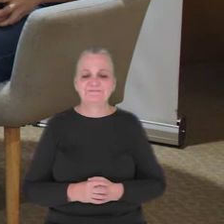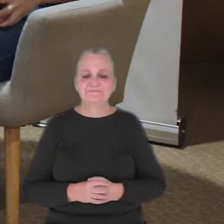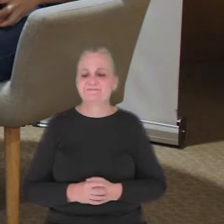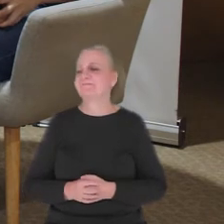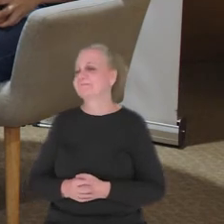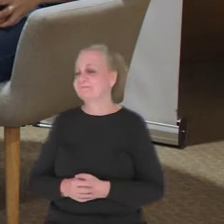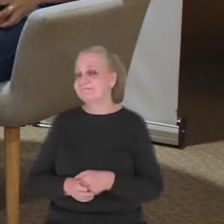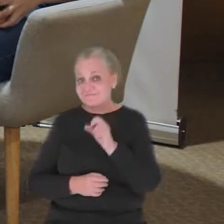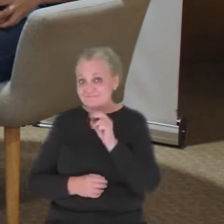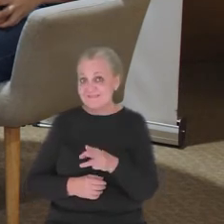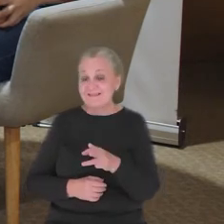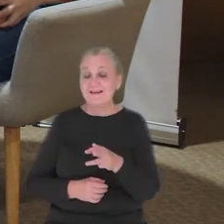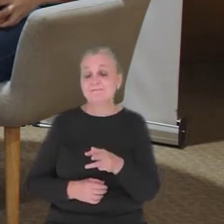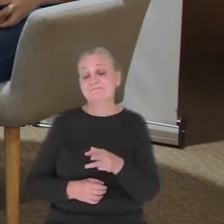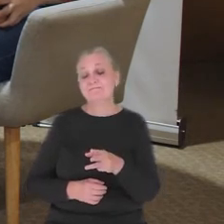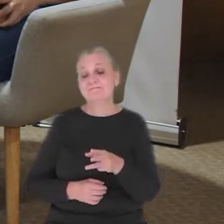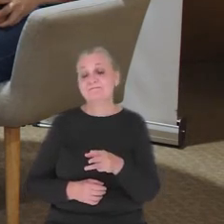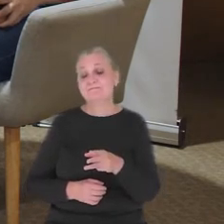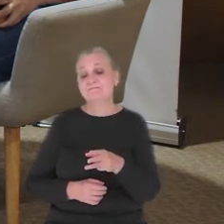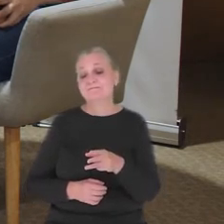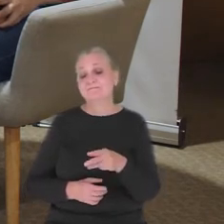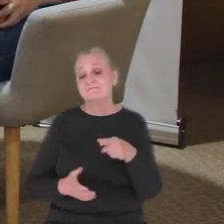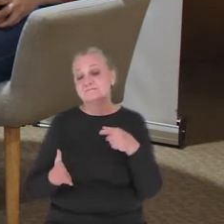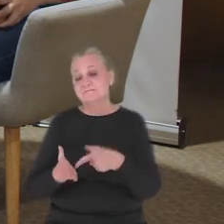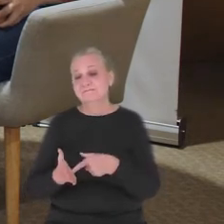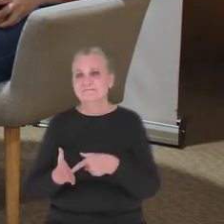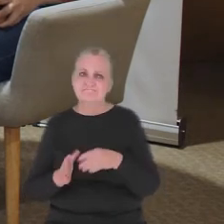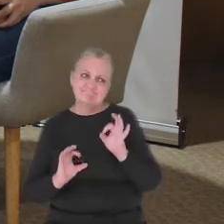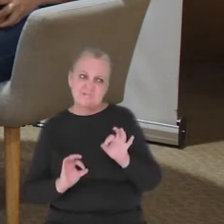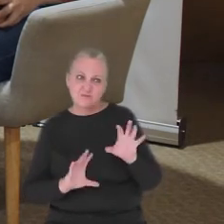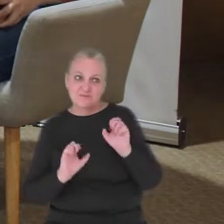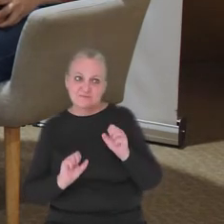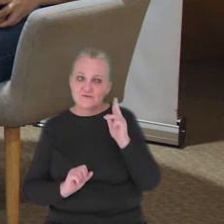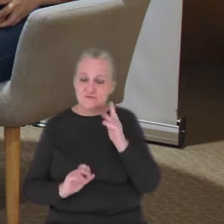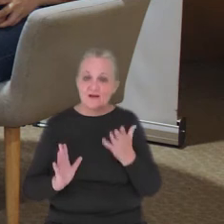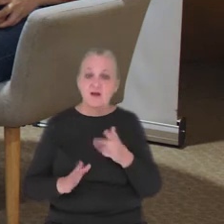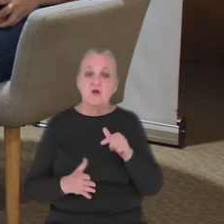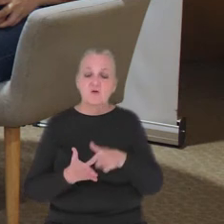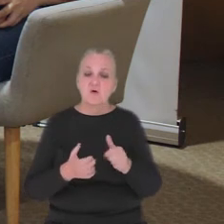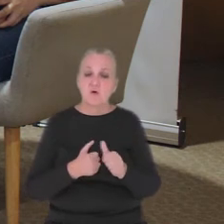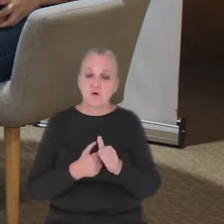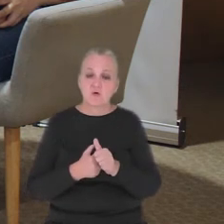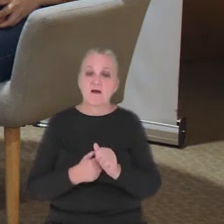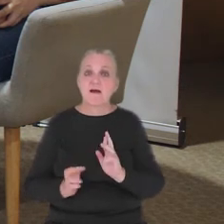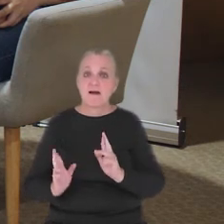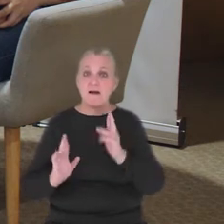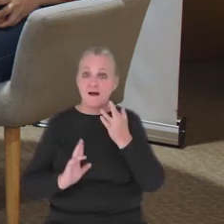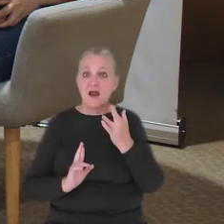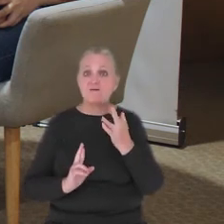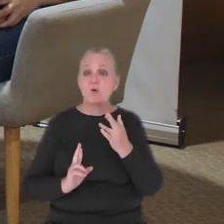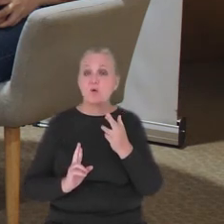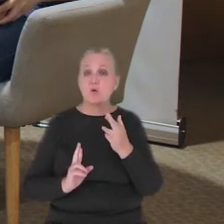A, tak, że czy dobrze to zrozumiałam, że chodzi o przeprowadzenie rewolucji w miły